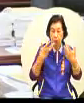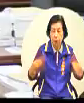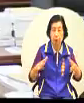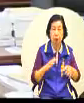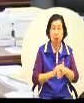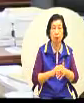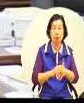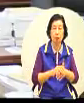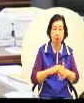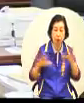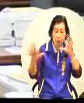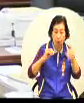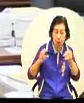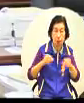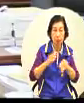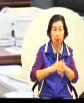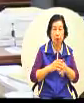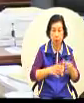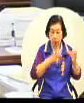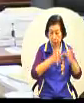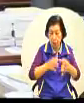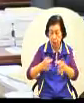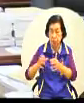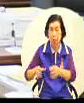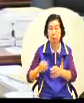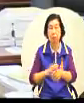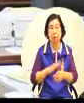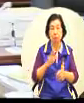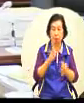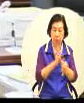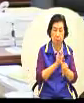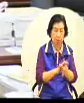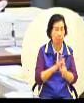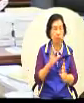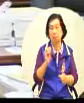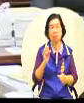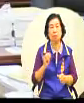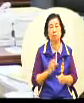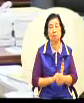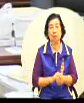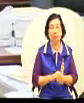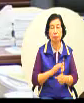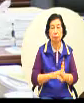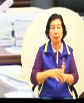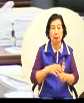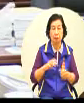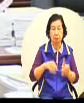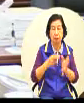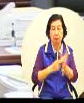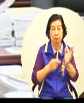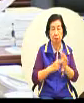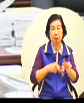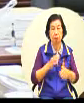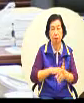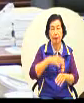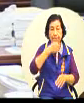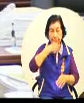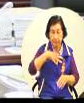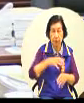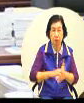对地方原乡的建设有没有帮助？我就讲一个例子，屏东县八个乡的乡